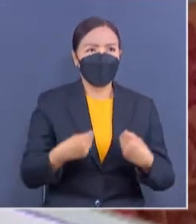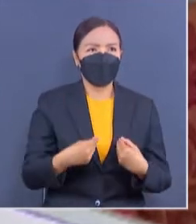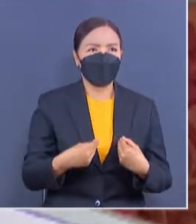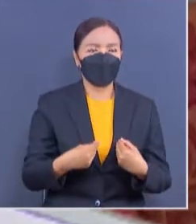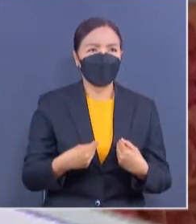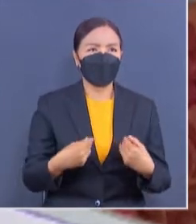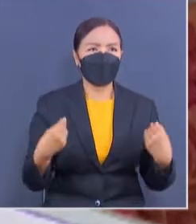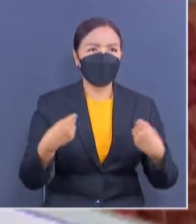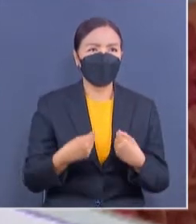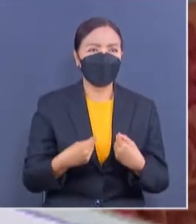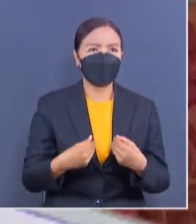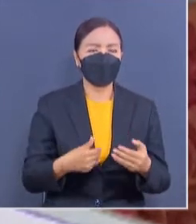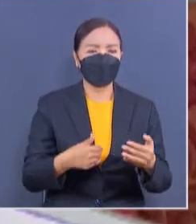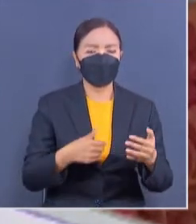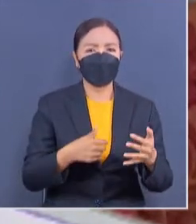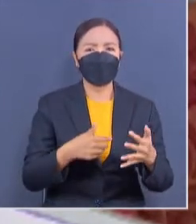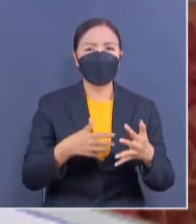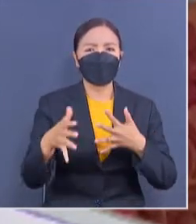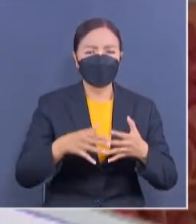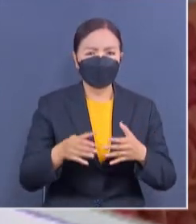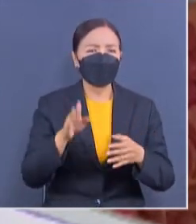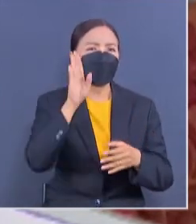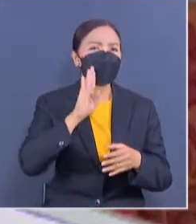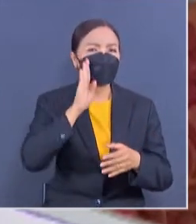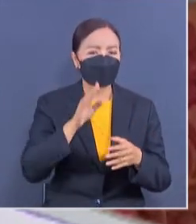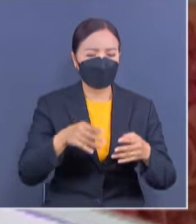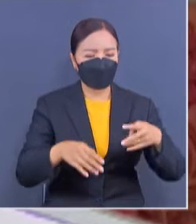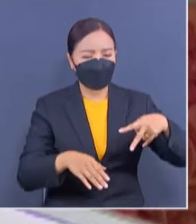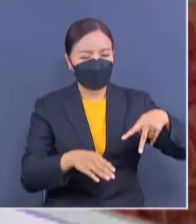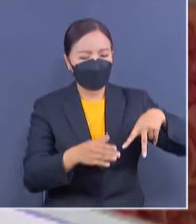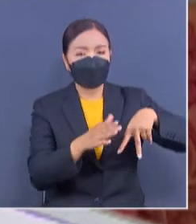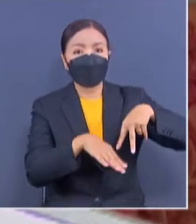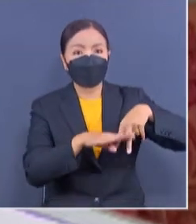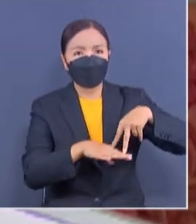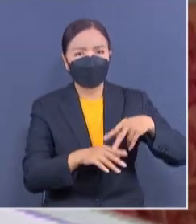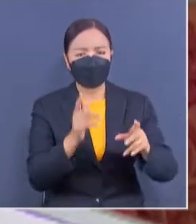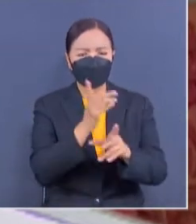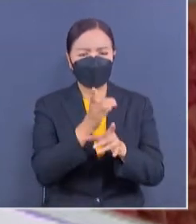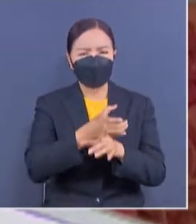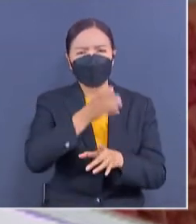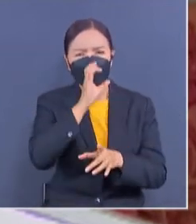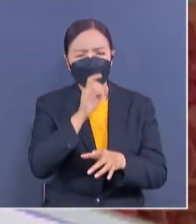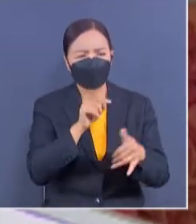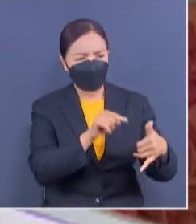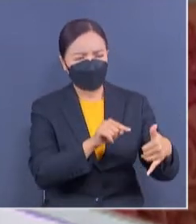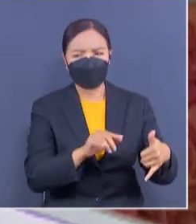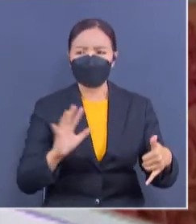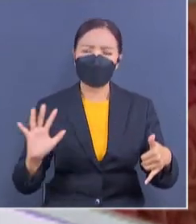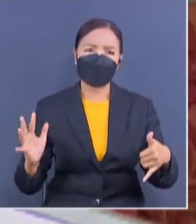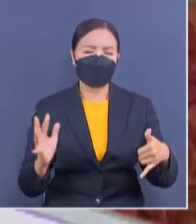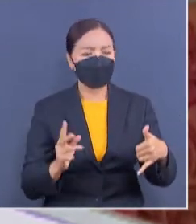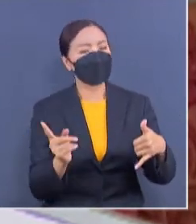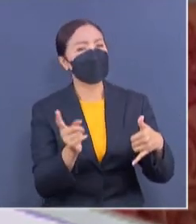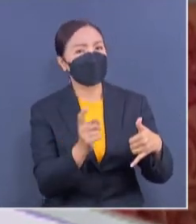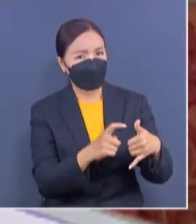ครื่องแบบกากีครึ่งท่อนนะครับมารับประทานเหล้าในร้านก็เลยไปสอบ